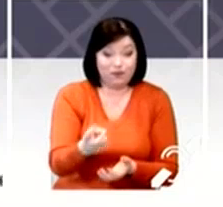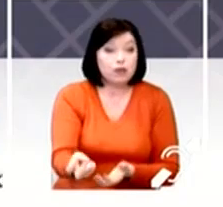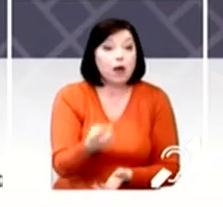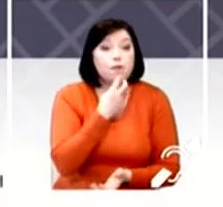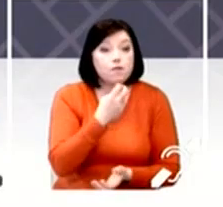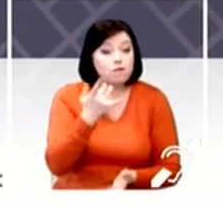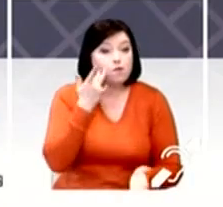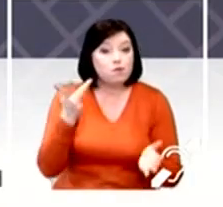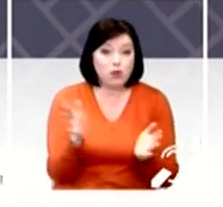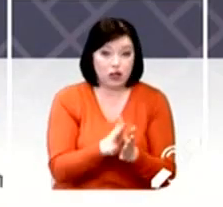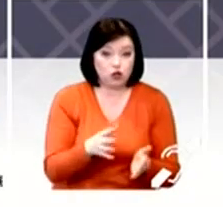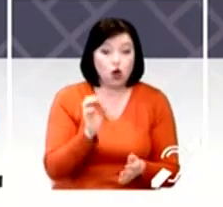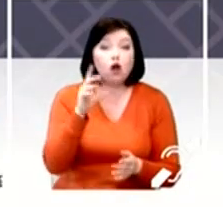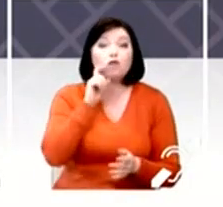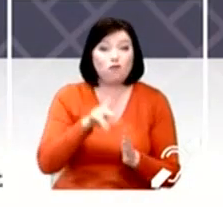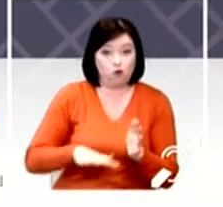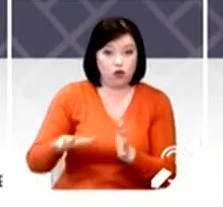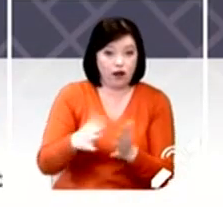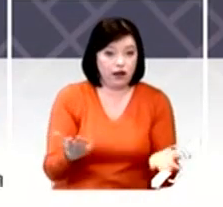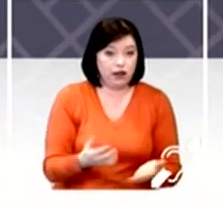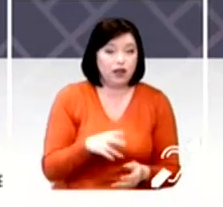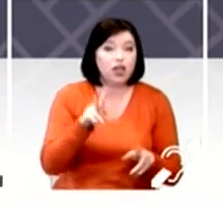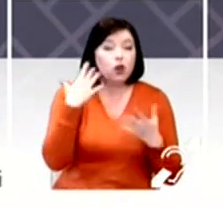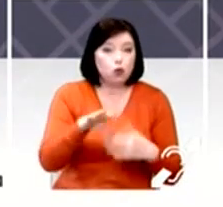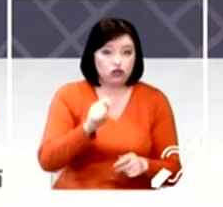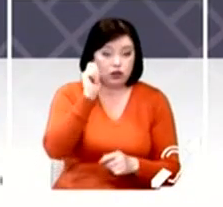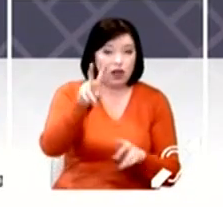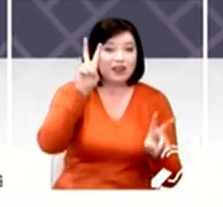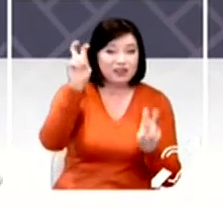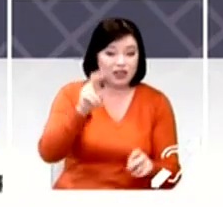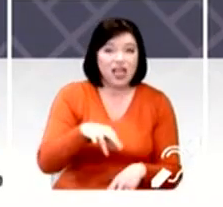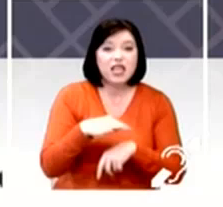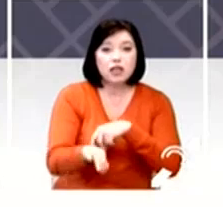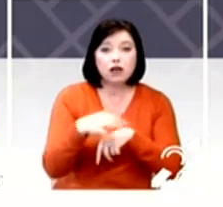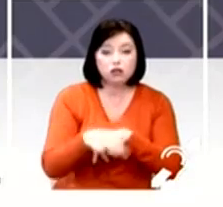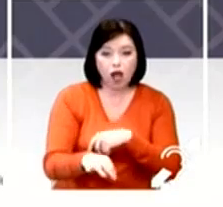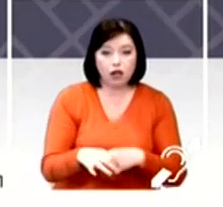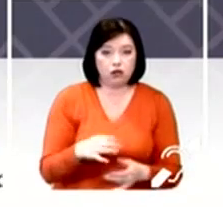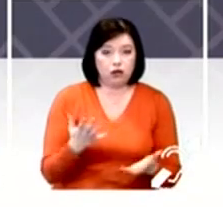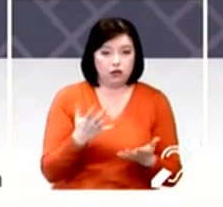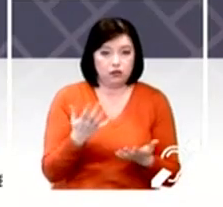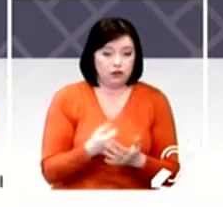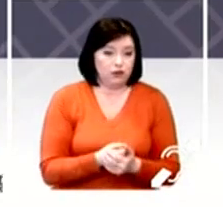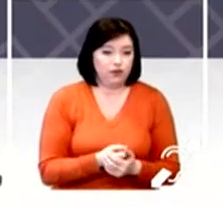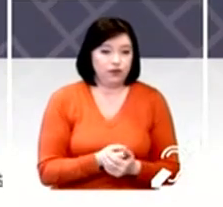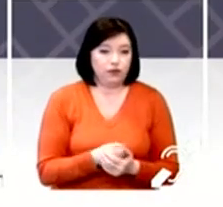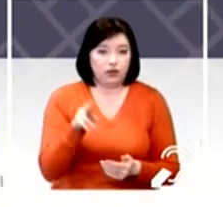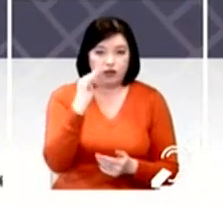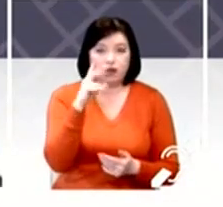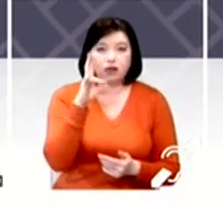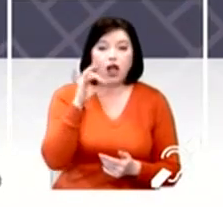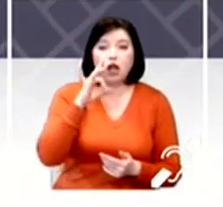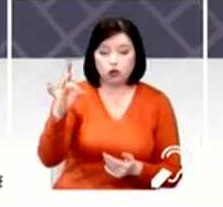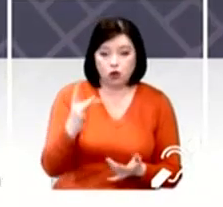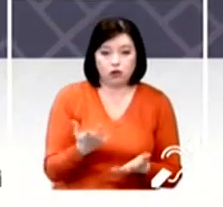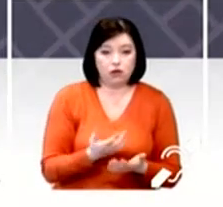au atribuit cu brio titlul de dictatură și de stat agresor